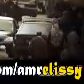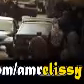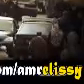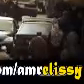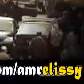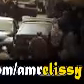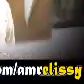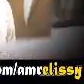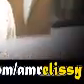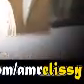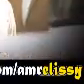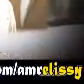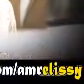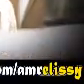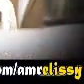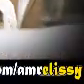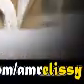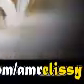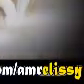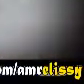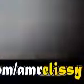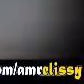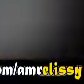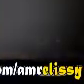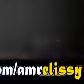مقفول